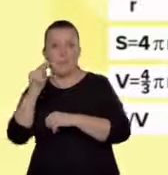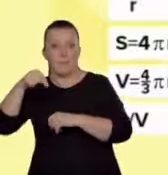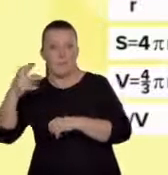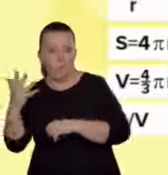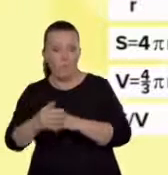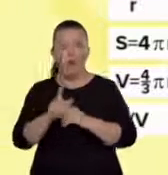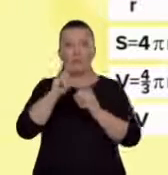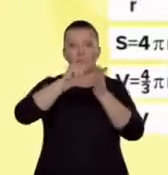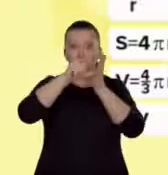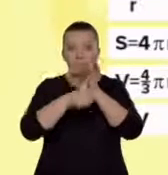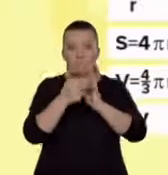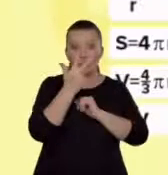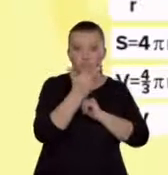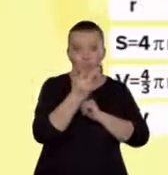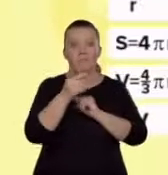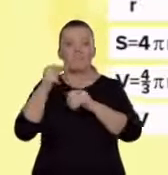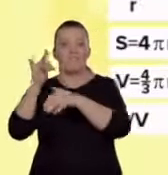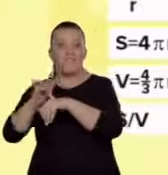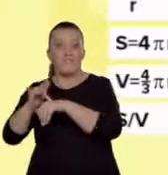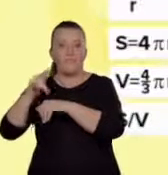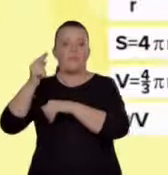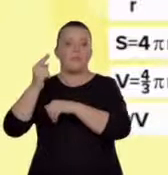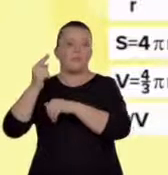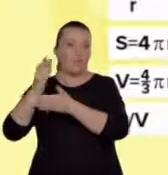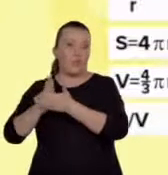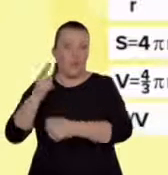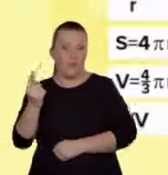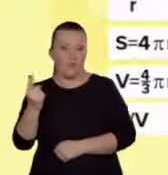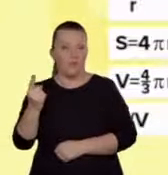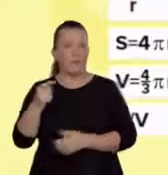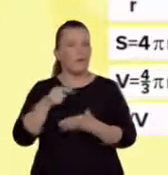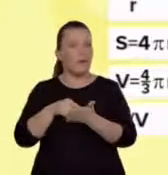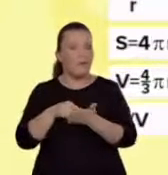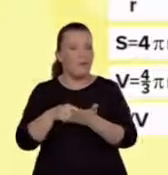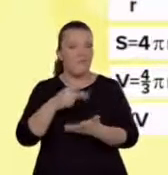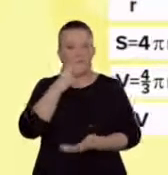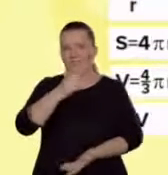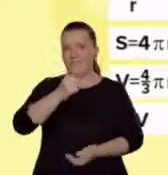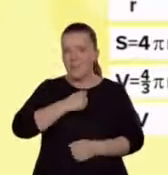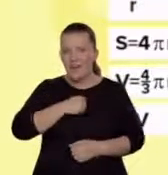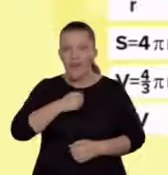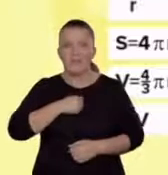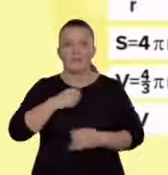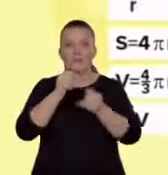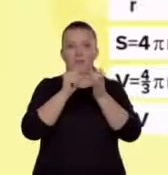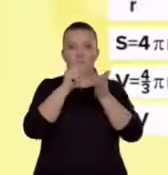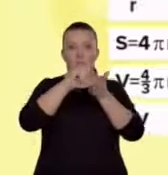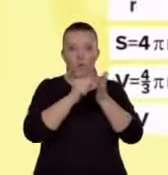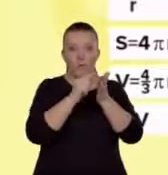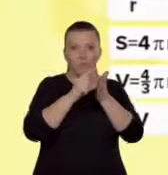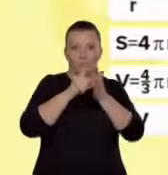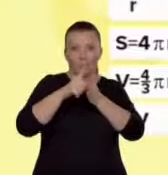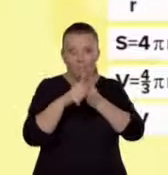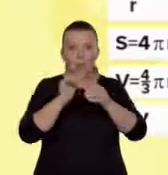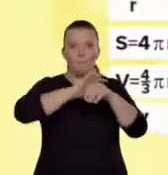Przy promieniu równym 3, stosunek powierzchni do objętości wynosi zaledwie 1. Widać wyraźnie, że wraz ze wzrostem